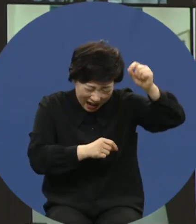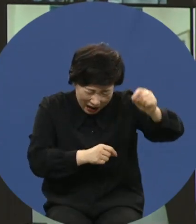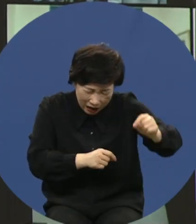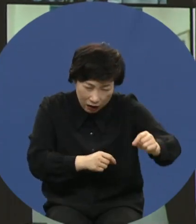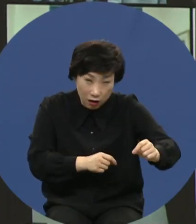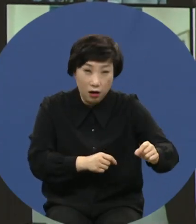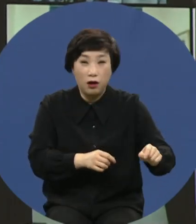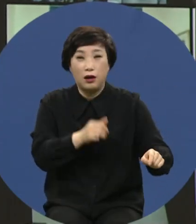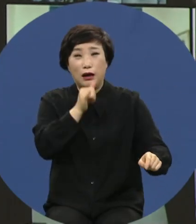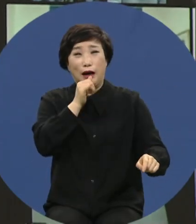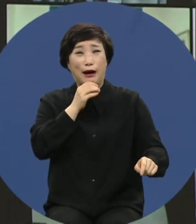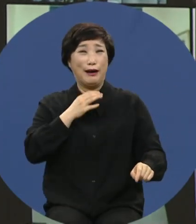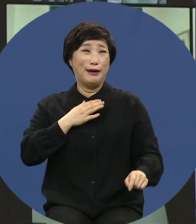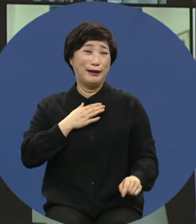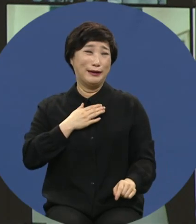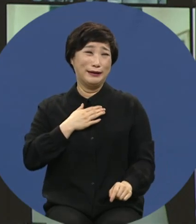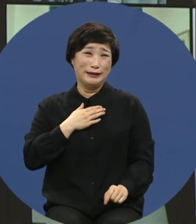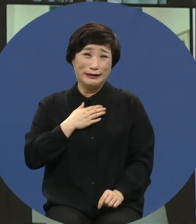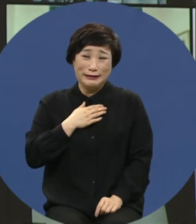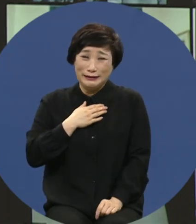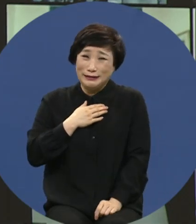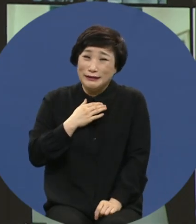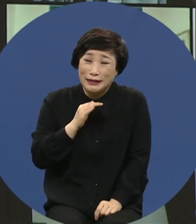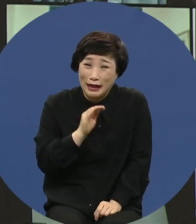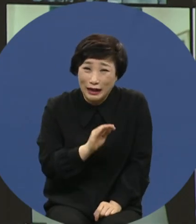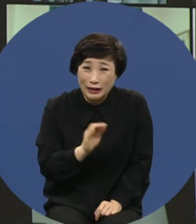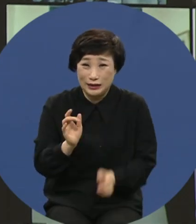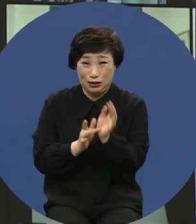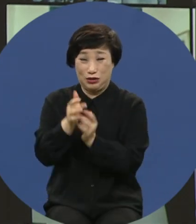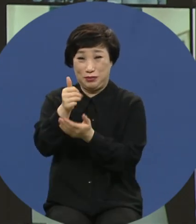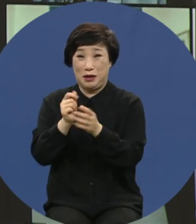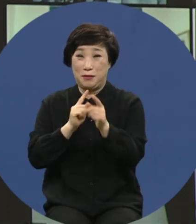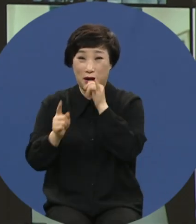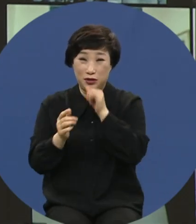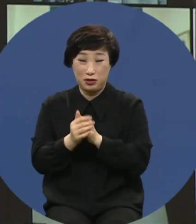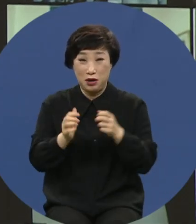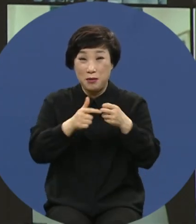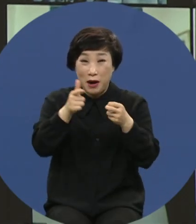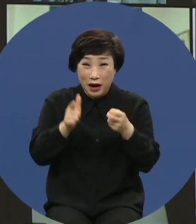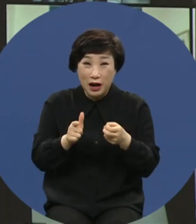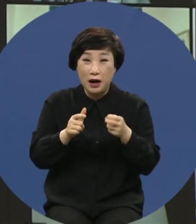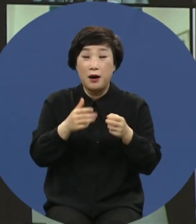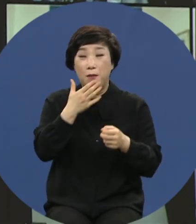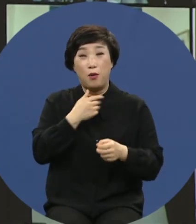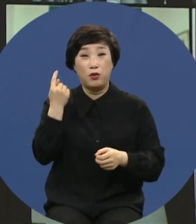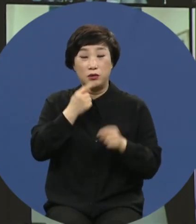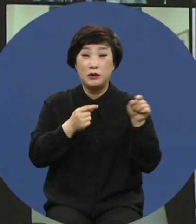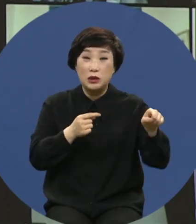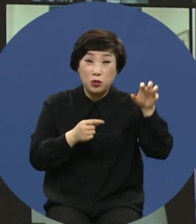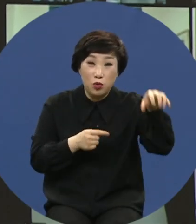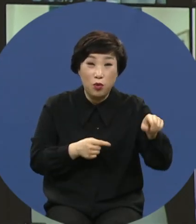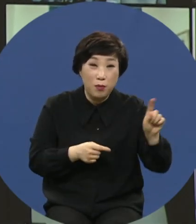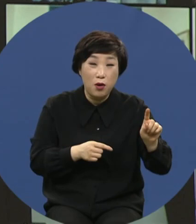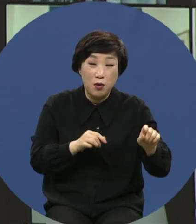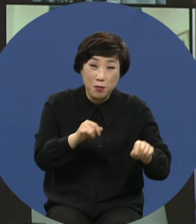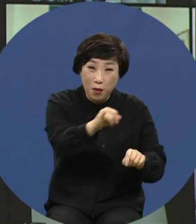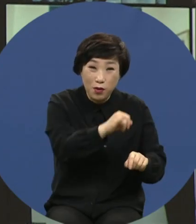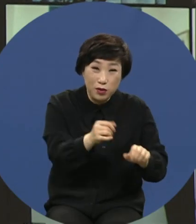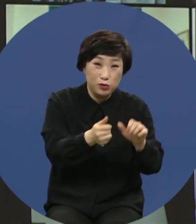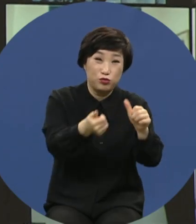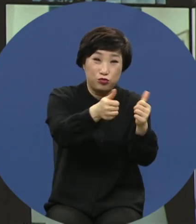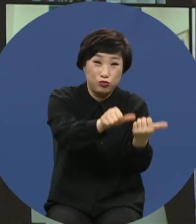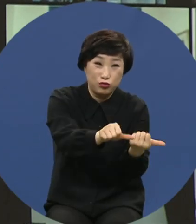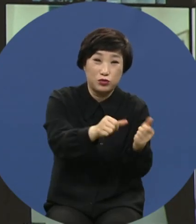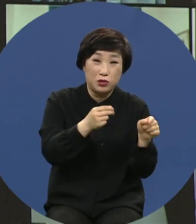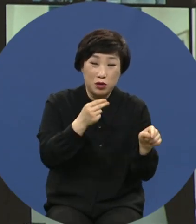곤토로 고통당한다고 말씀하셨는데, 예수님께서 하신 말씀이 마가복음에 거기는 구더기도